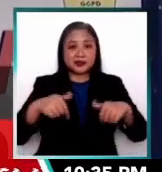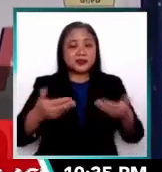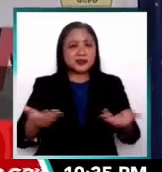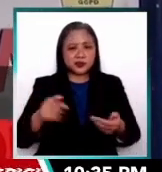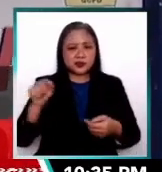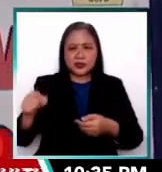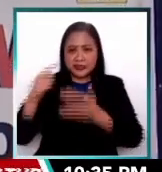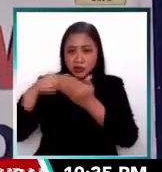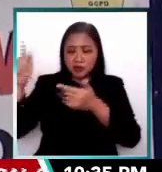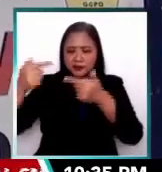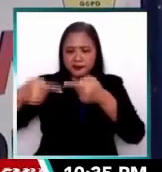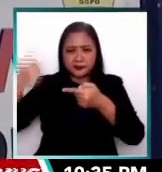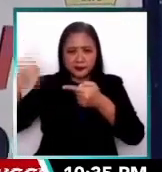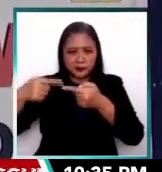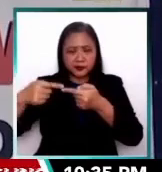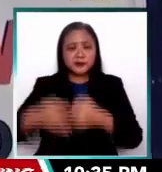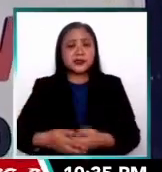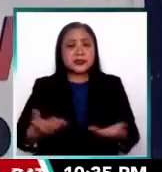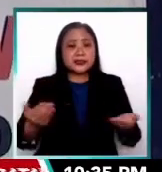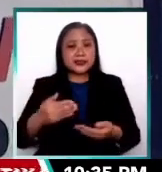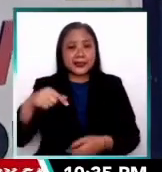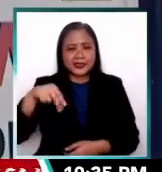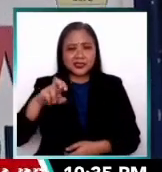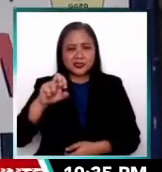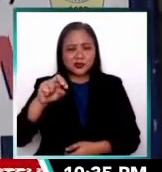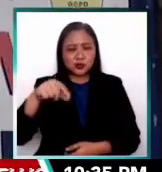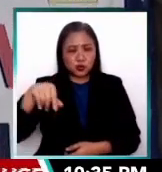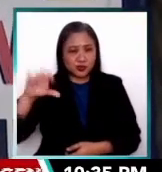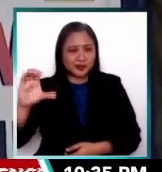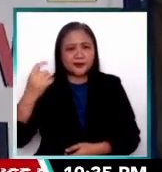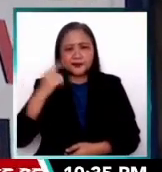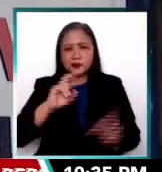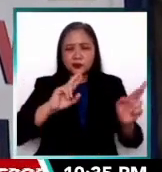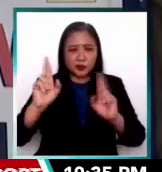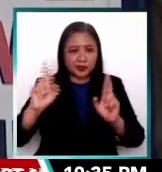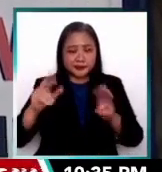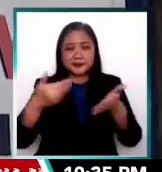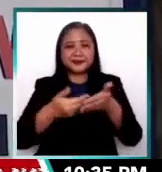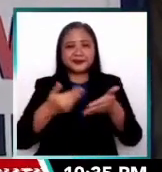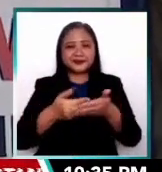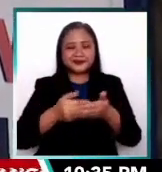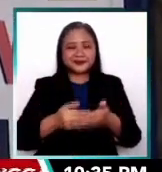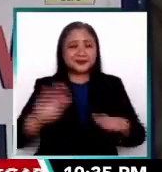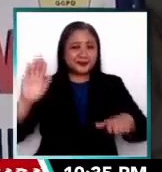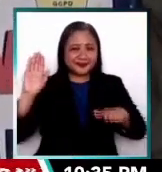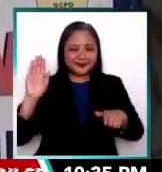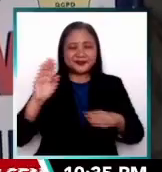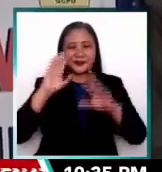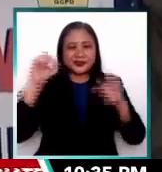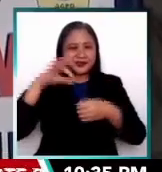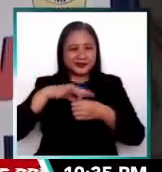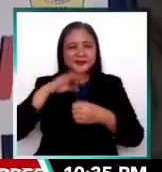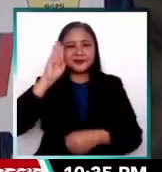checkpoint nga na inilatag dito nga sa Quezon City bilang paghahanda sa nalalapit na inaugurasyon ni President-elect Bongbong